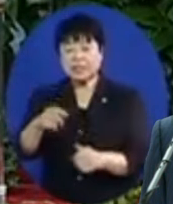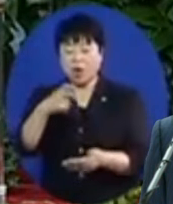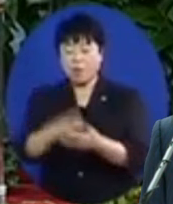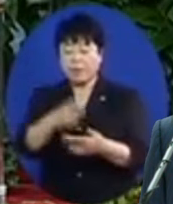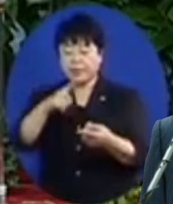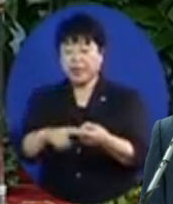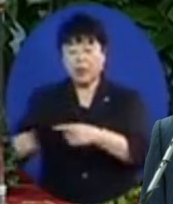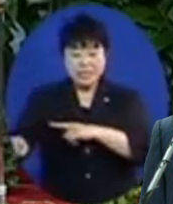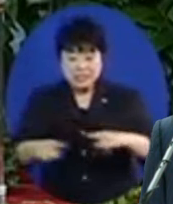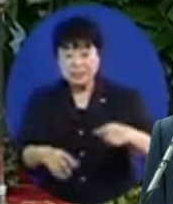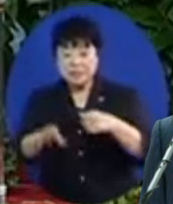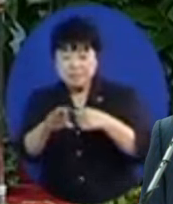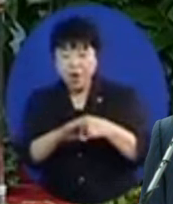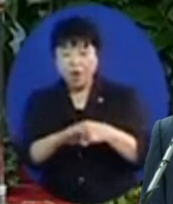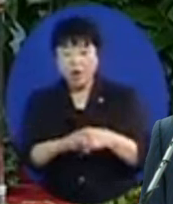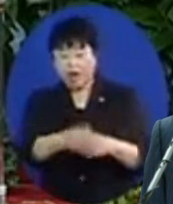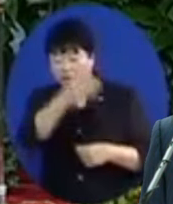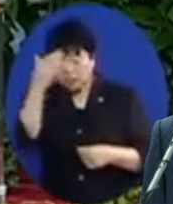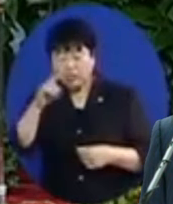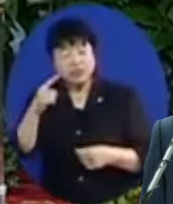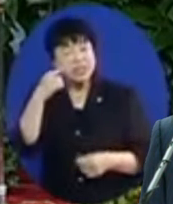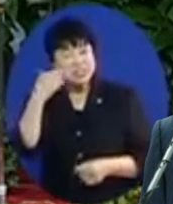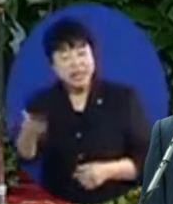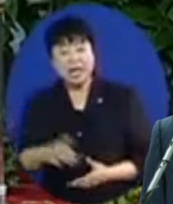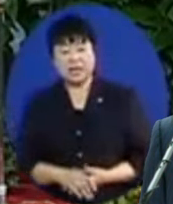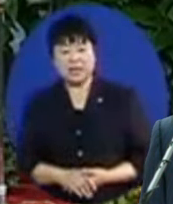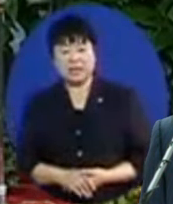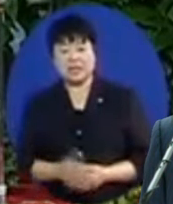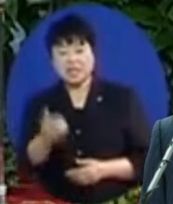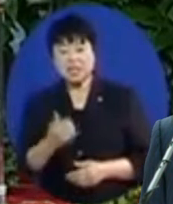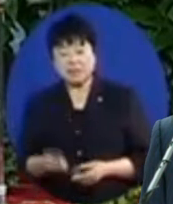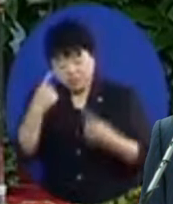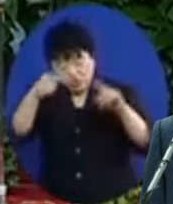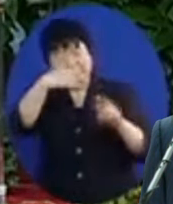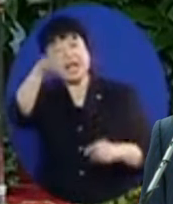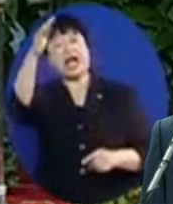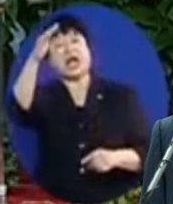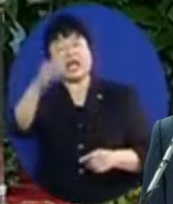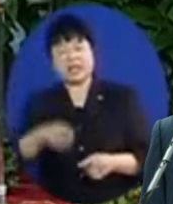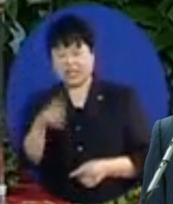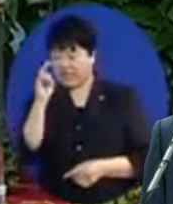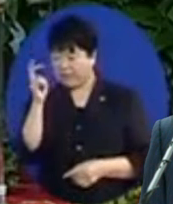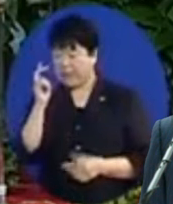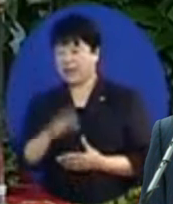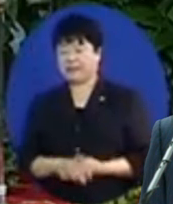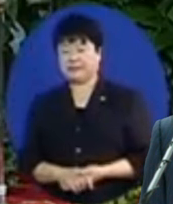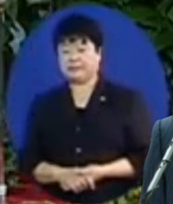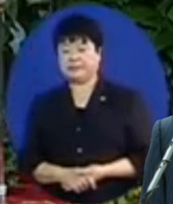법대로 다루셨다면 자네는 어떻게 되었을까? 자네는 벌써 지옥에 가서 앉아있을 것이다.